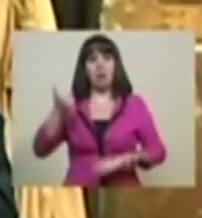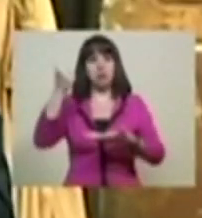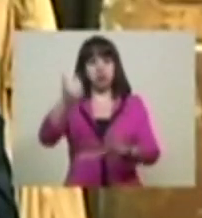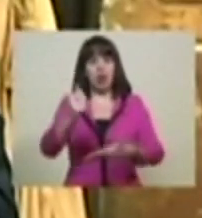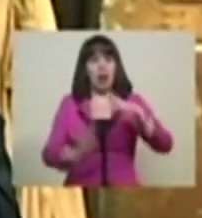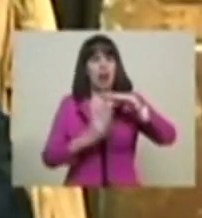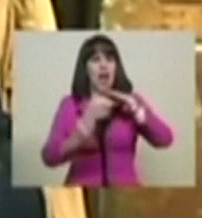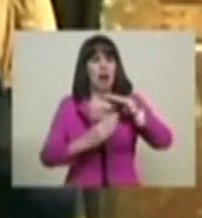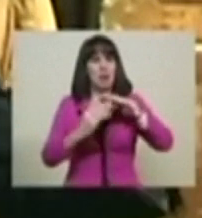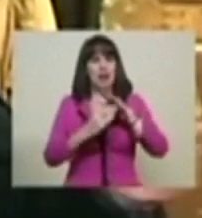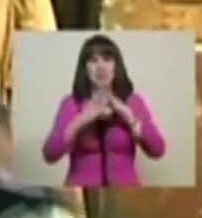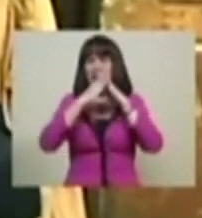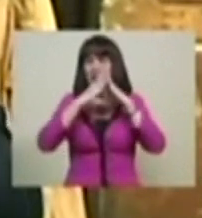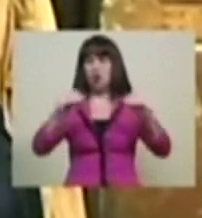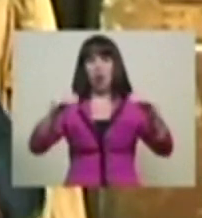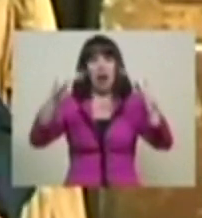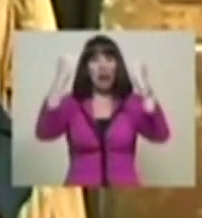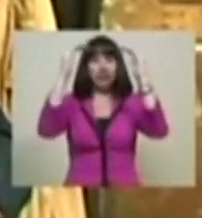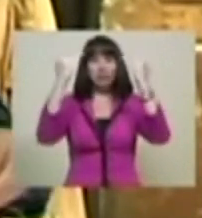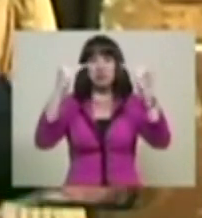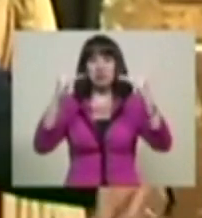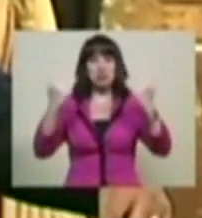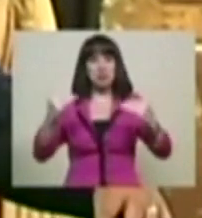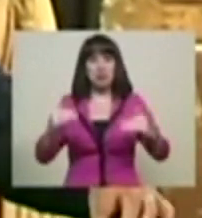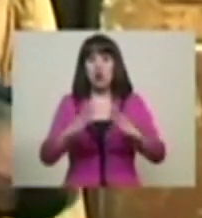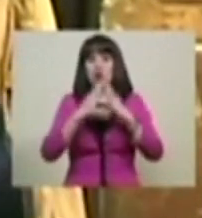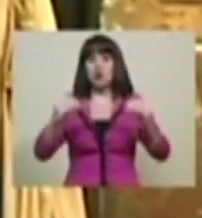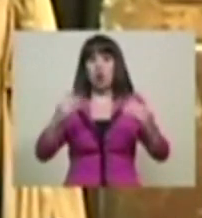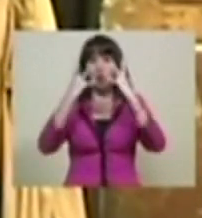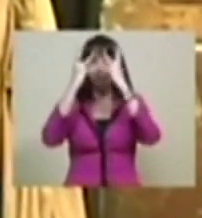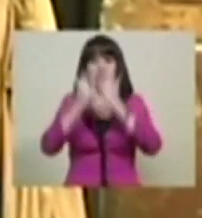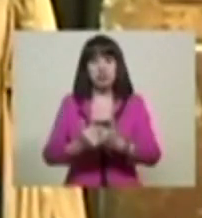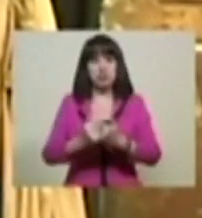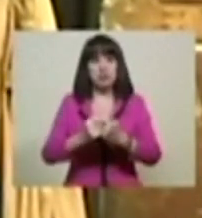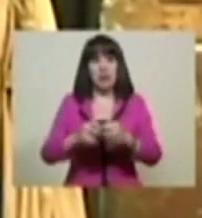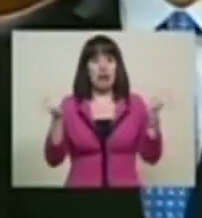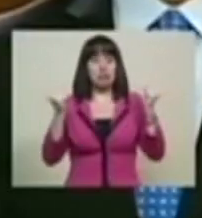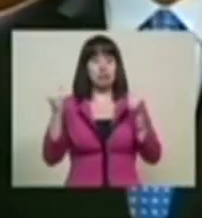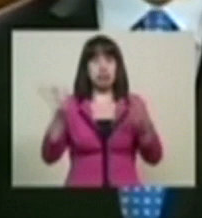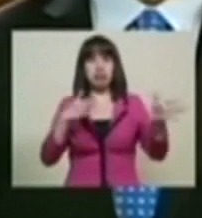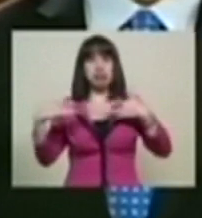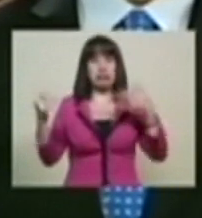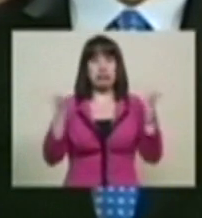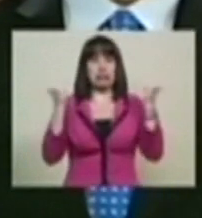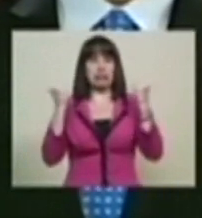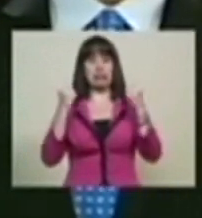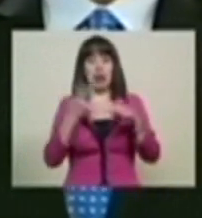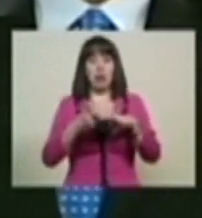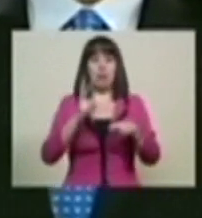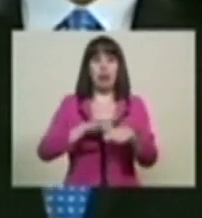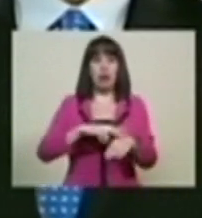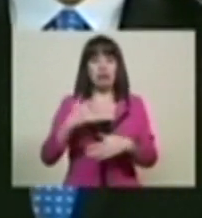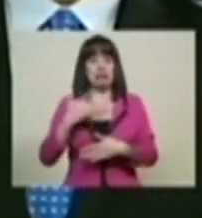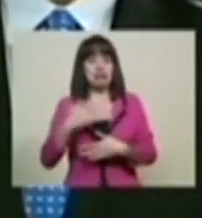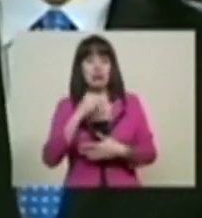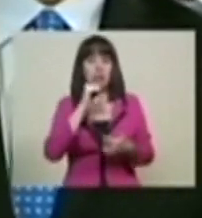Land hat am Montag einen Währungsschnitt bekommen. 5 Nullen werden gestrichen. Aus 1 Million alter Bolivar sind 10 neue geworden. Der